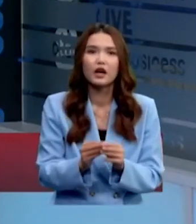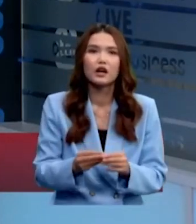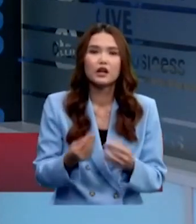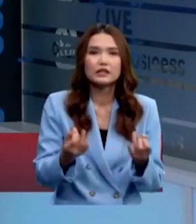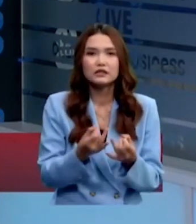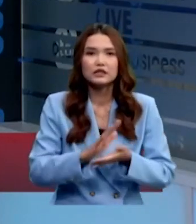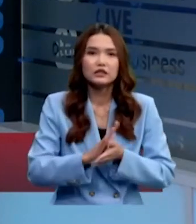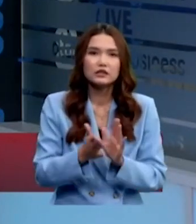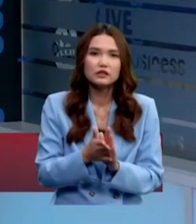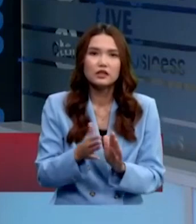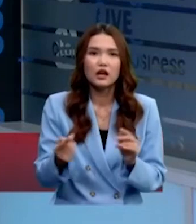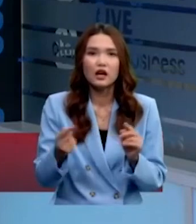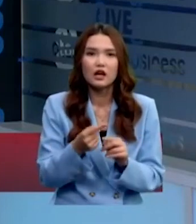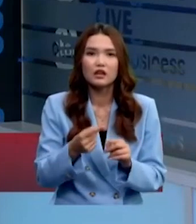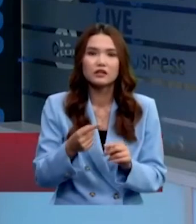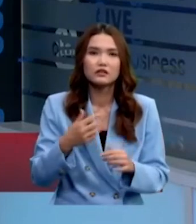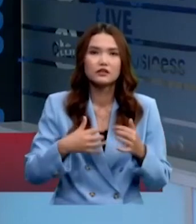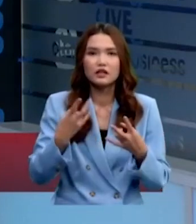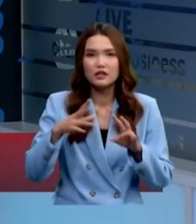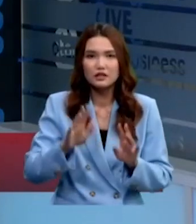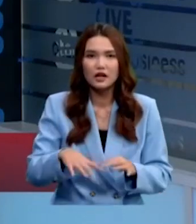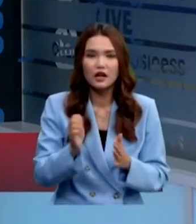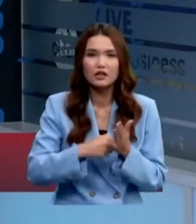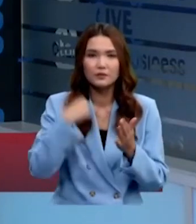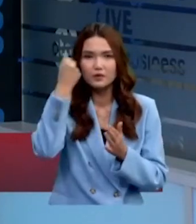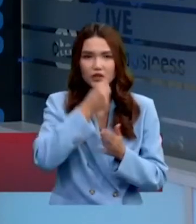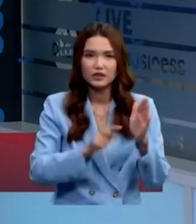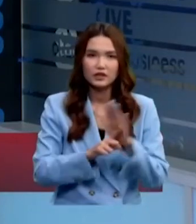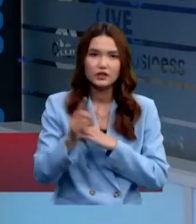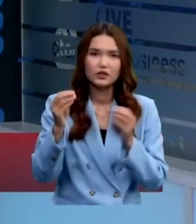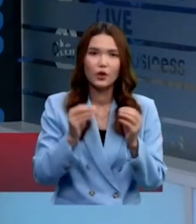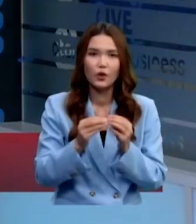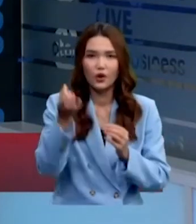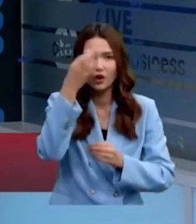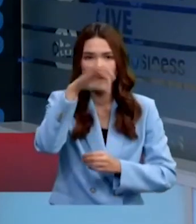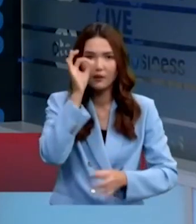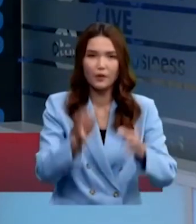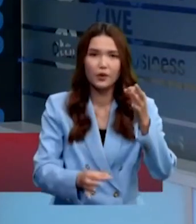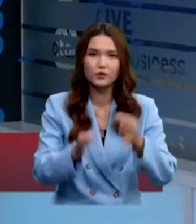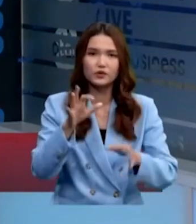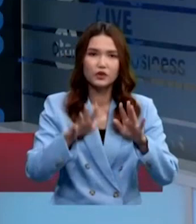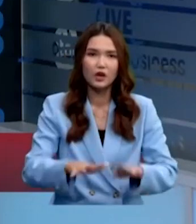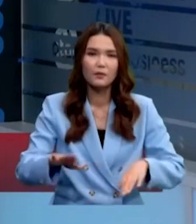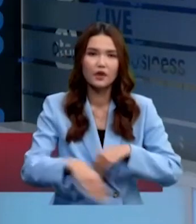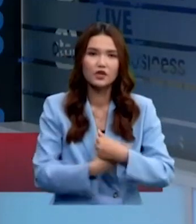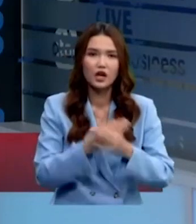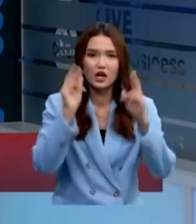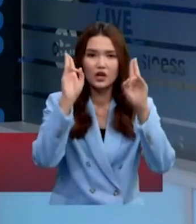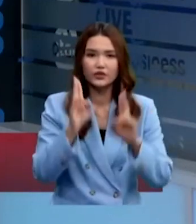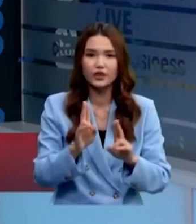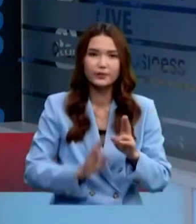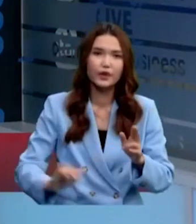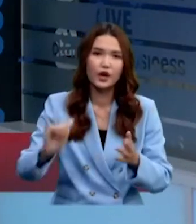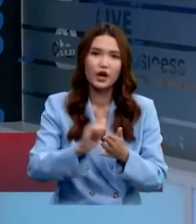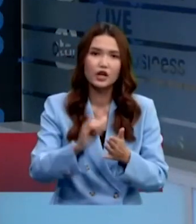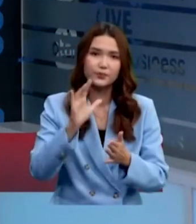сыбайластық туралы сөз қозғай қалса, саспаңыз. Себебі жыл басынан бері 10 полицей сотты болған шаһарда жаңа ереже